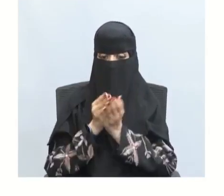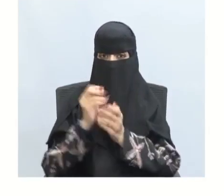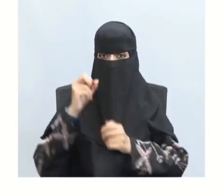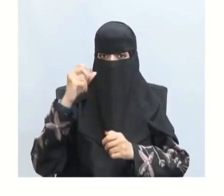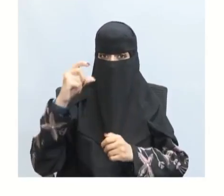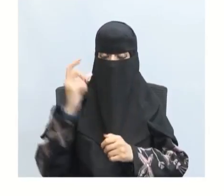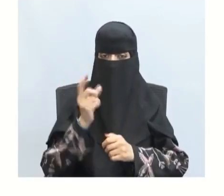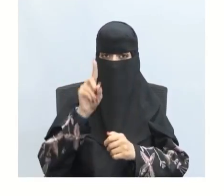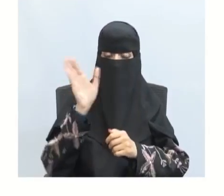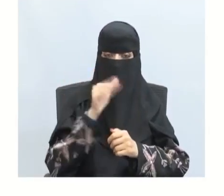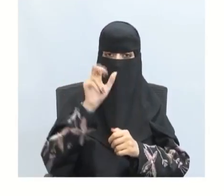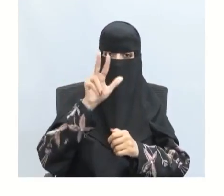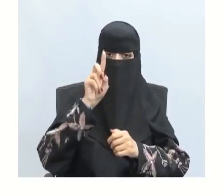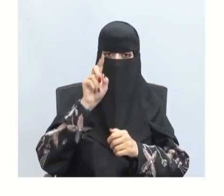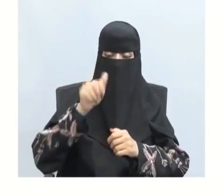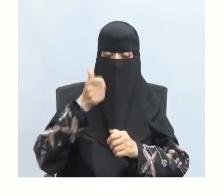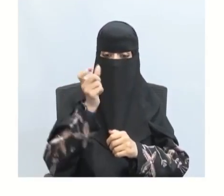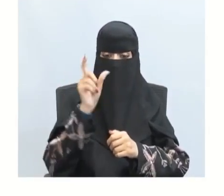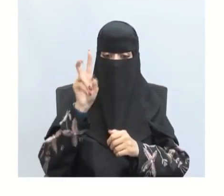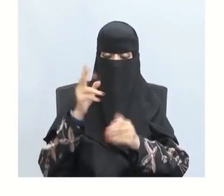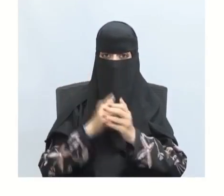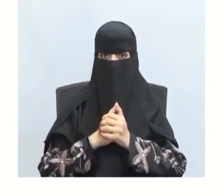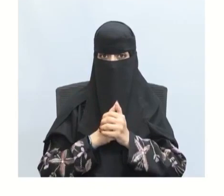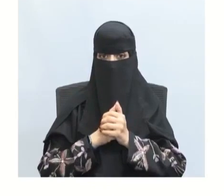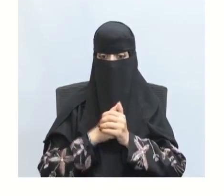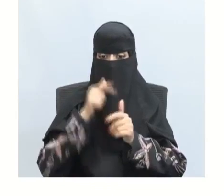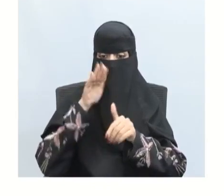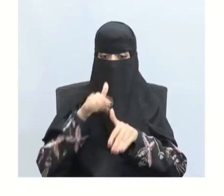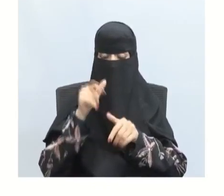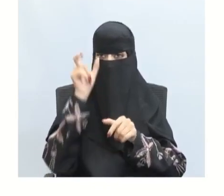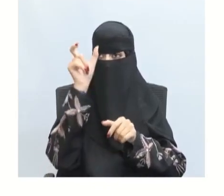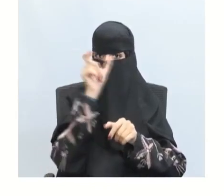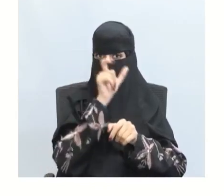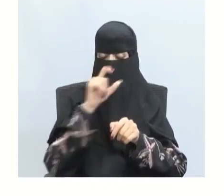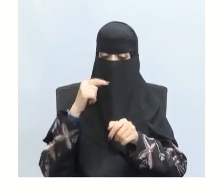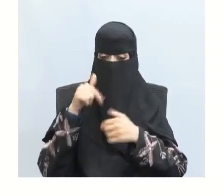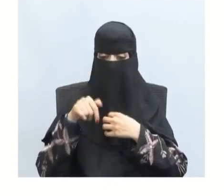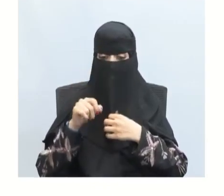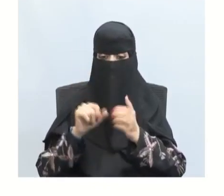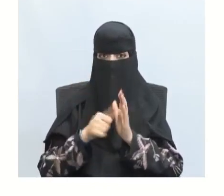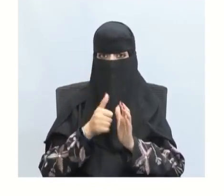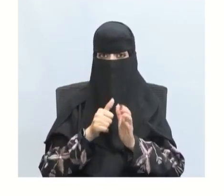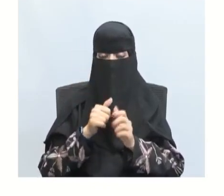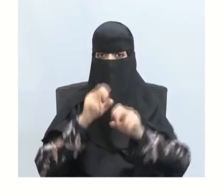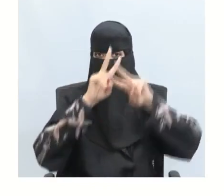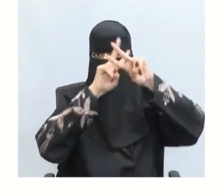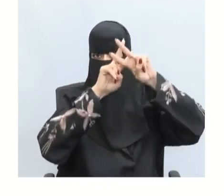التبانه ايضا لدينا عزيزي الطالب وعزيزتي الطالبه مفردات جديده